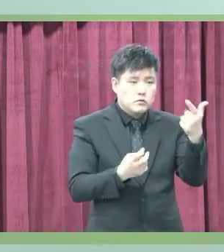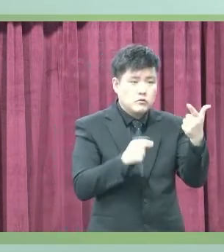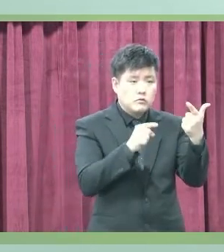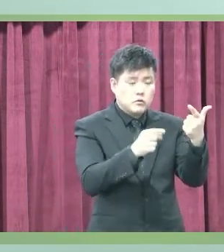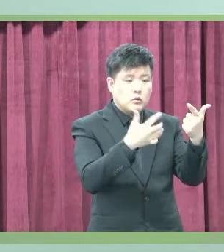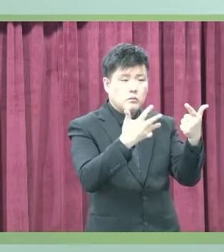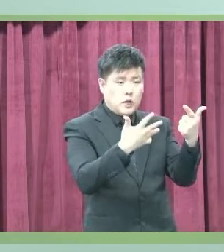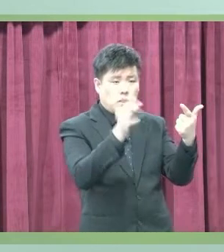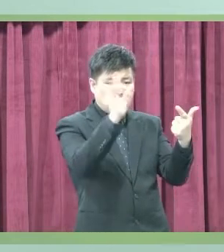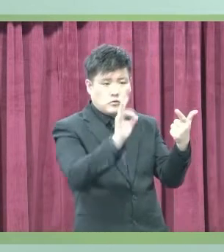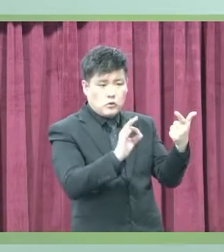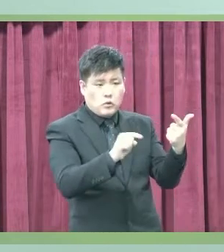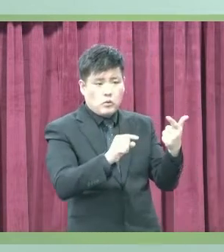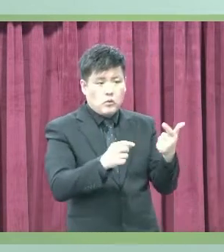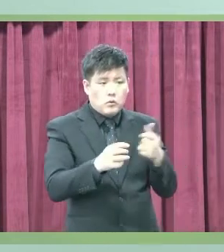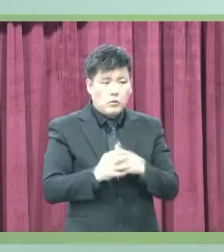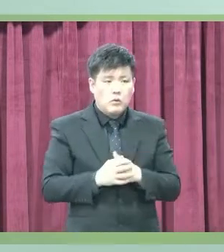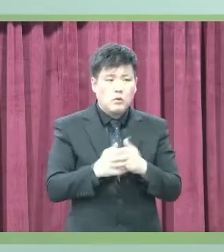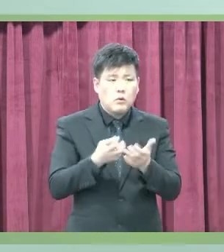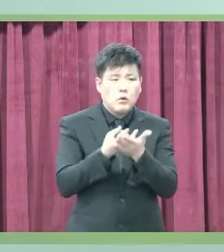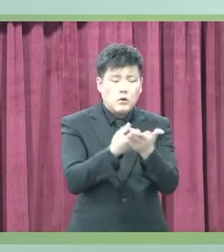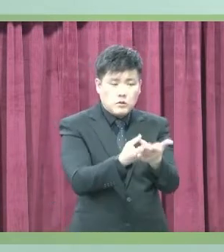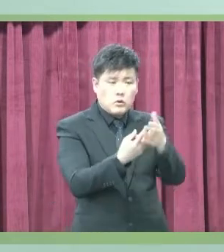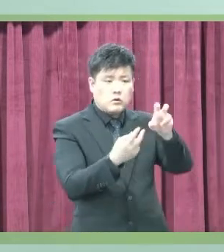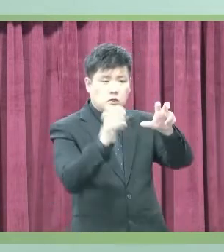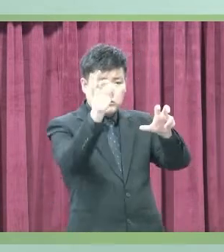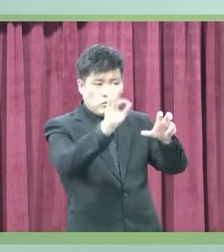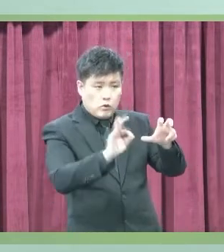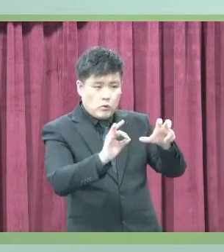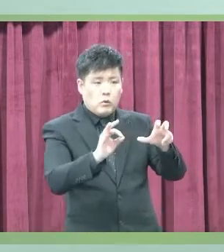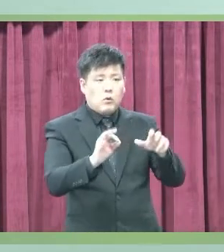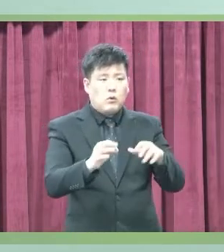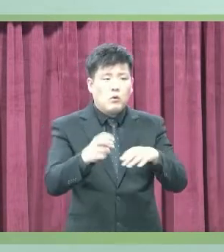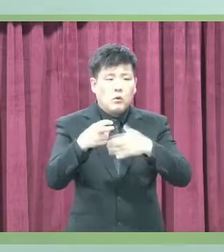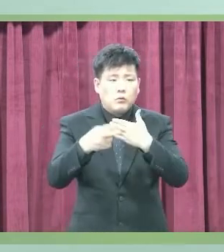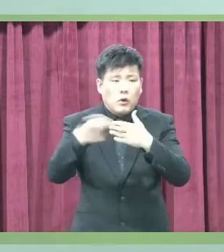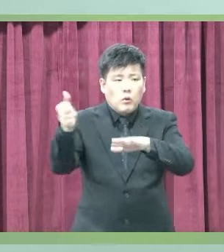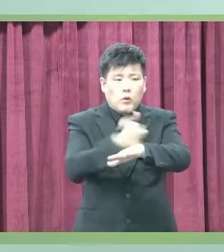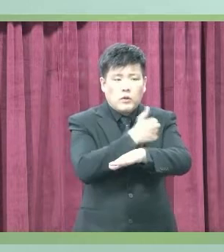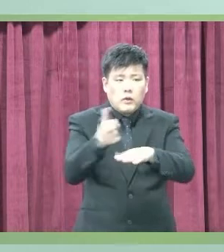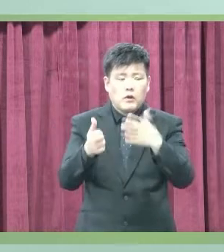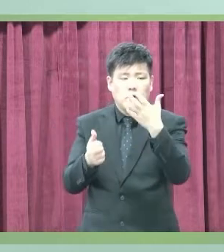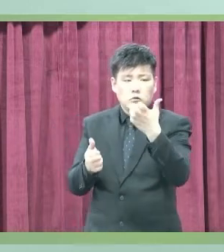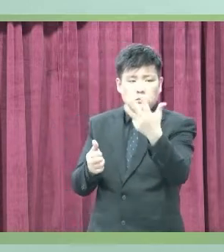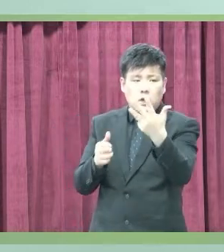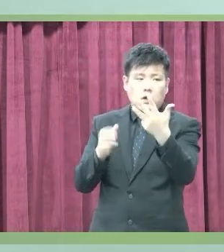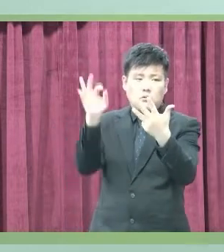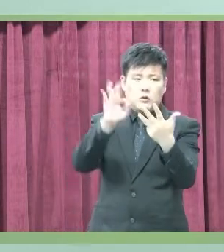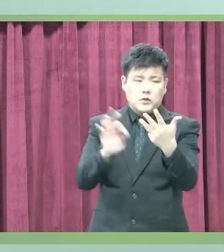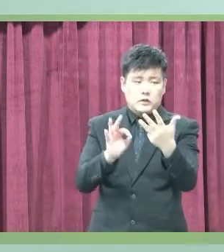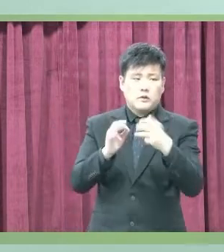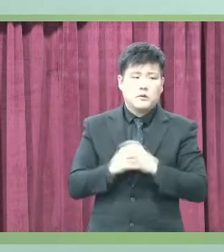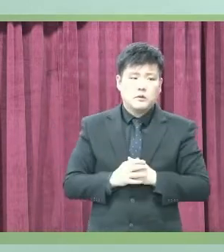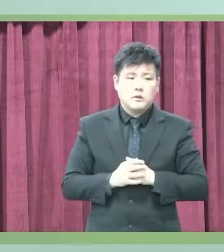의료이용을 하였고 입원은 25%, 외래는 98.6%가 이용한 것으로 집계되었습니다.